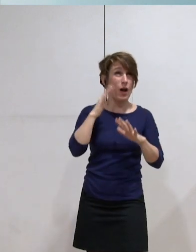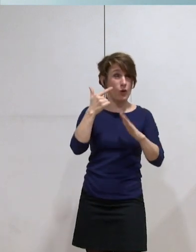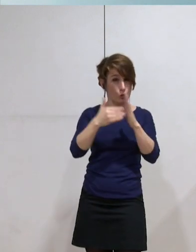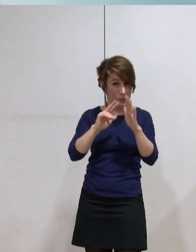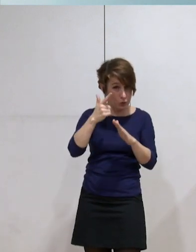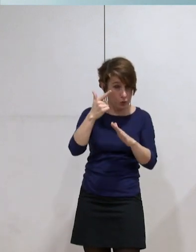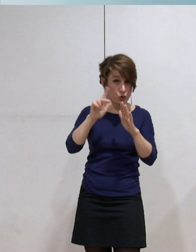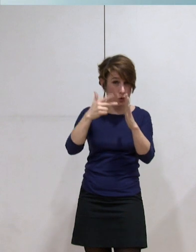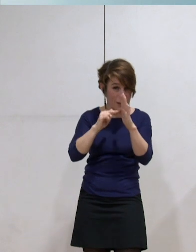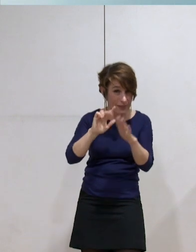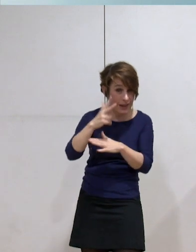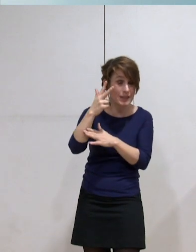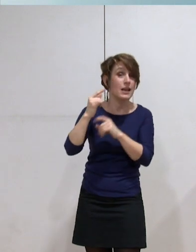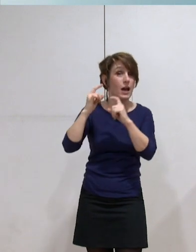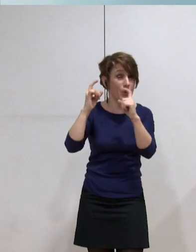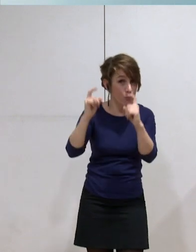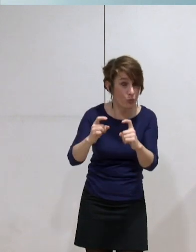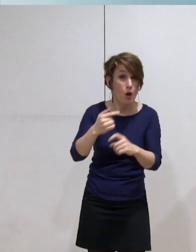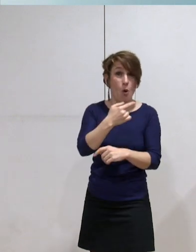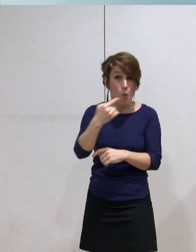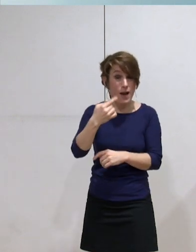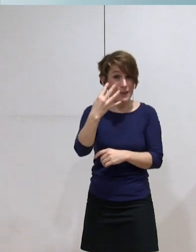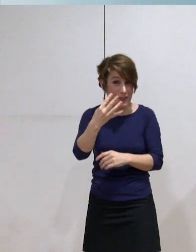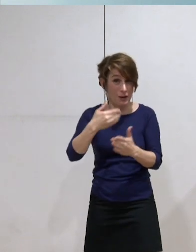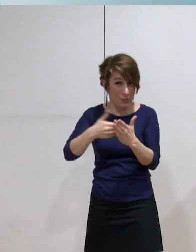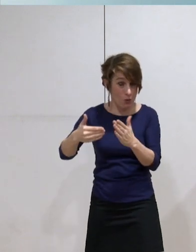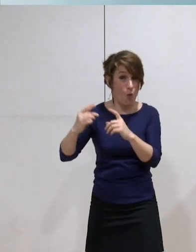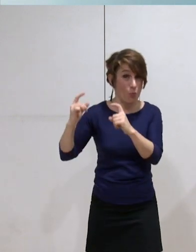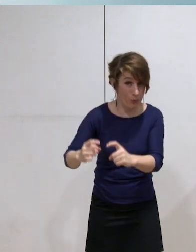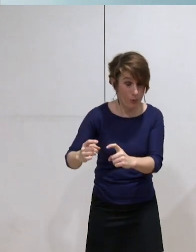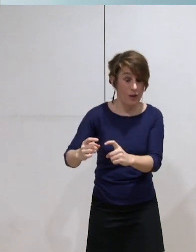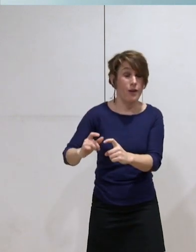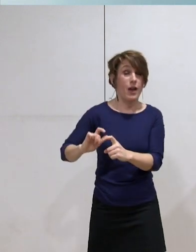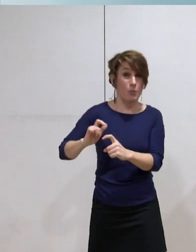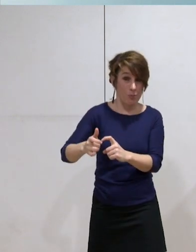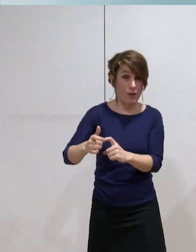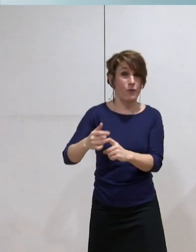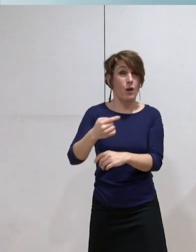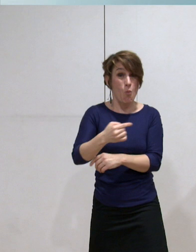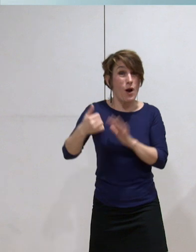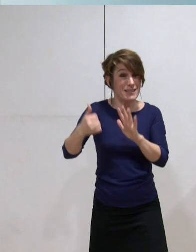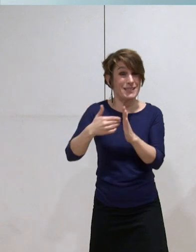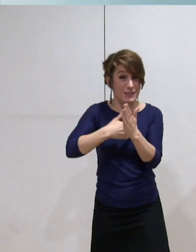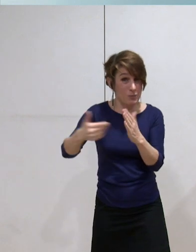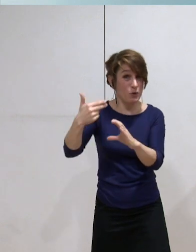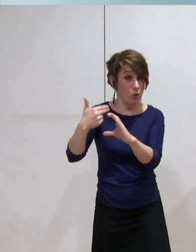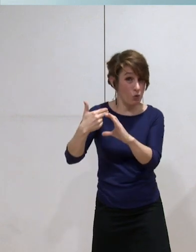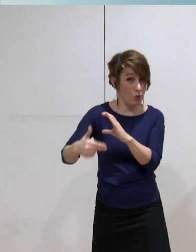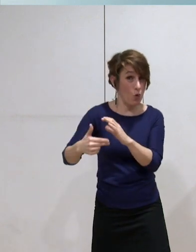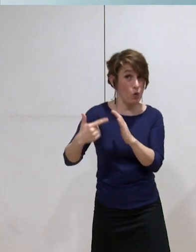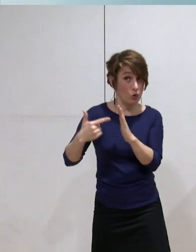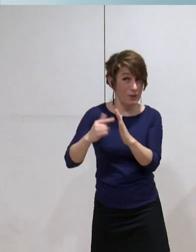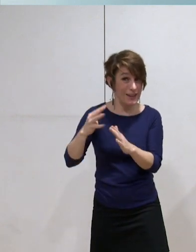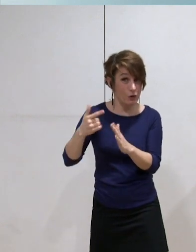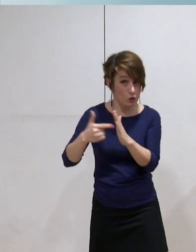4,3 million d'euros entre 2013 et 2014 - 6 million d'euros entre 2014 et 2015